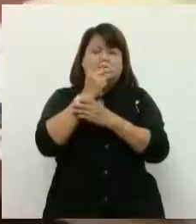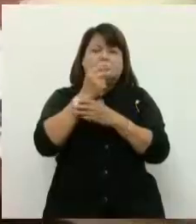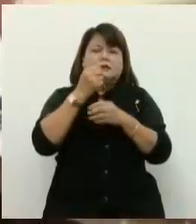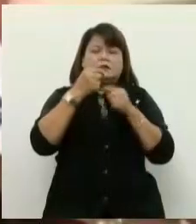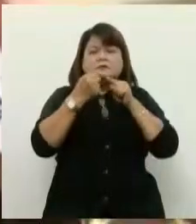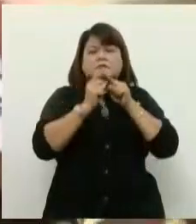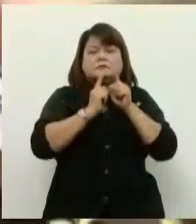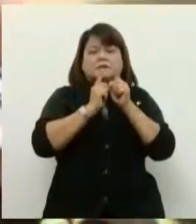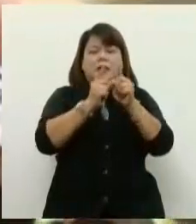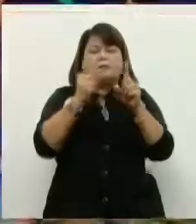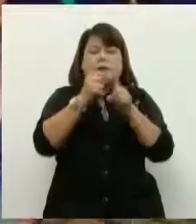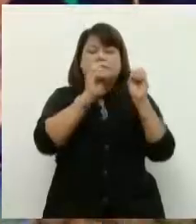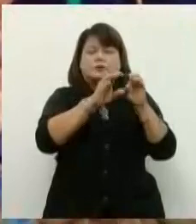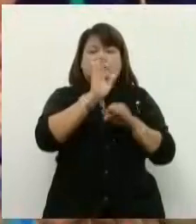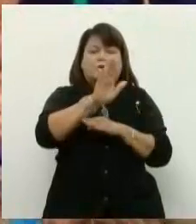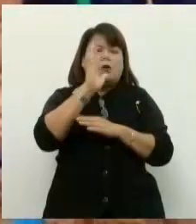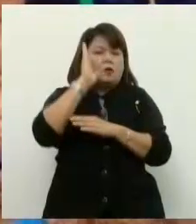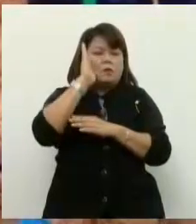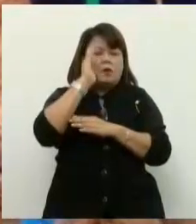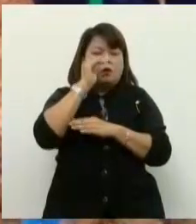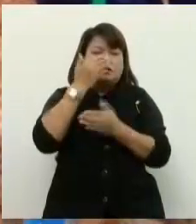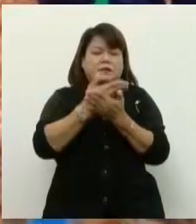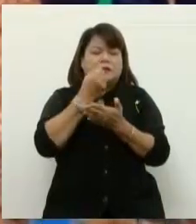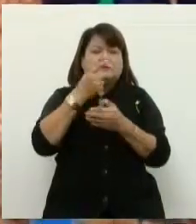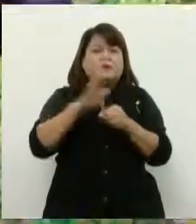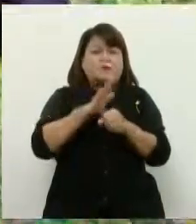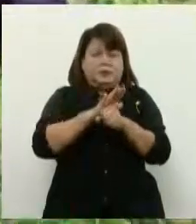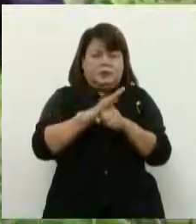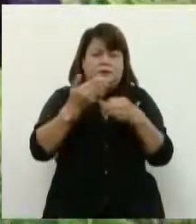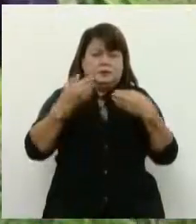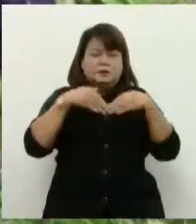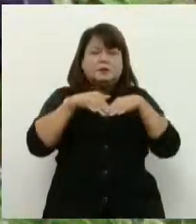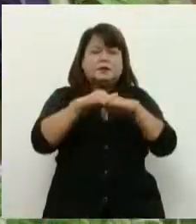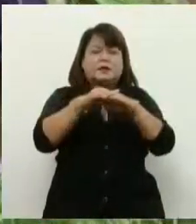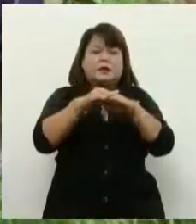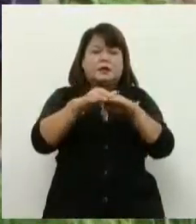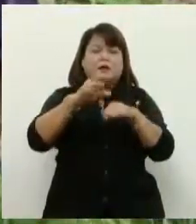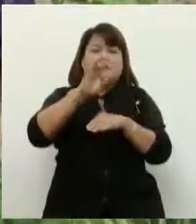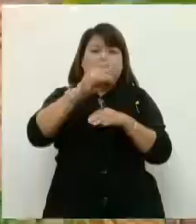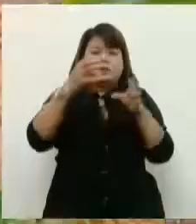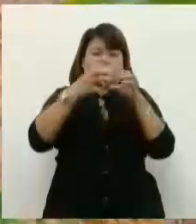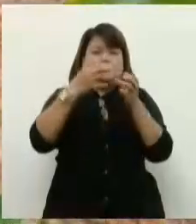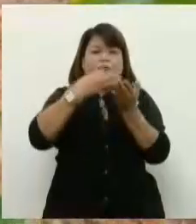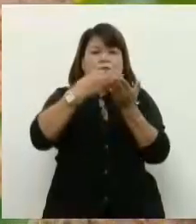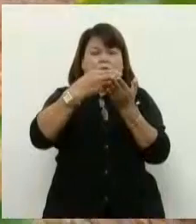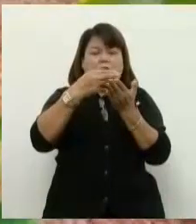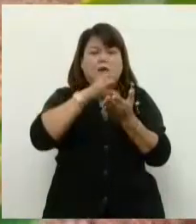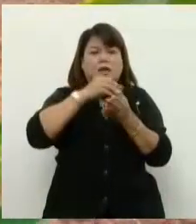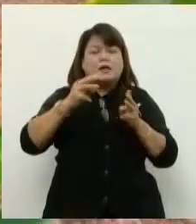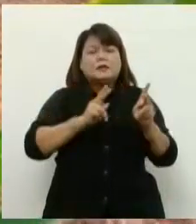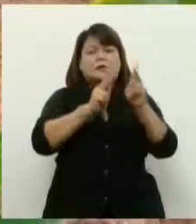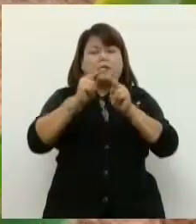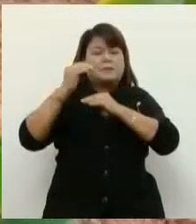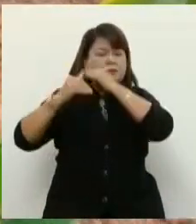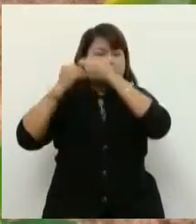ระราชดำริเศรษฐกิจพอเพียงนะครับซึ่งจะสอดแทรกเข้าไปในทั้ง8กลุ่มสาระนะครับและกิจกรรมพัฒนา